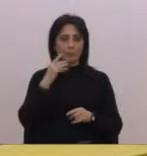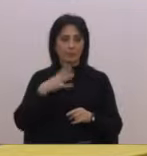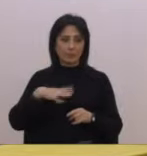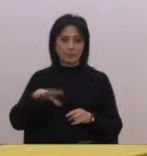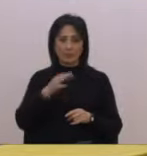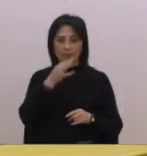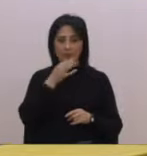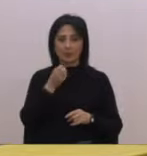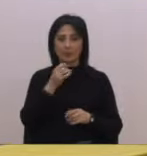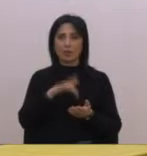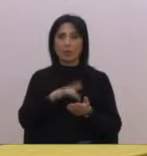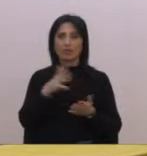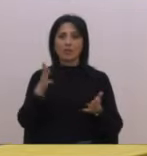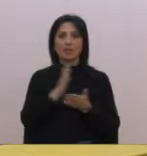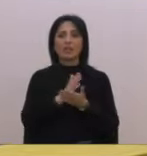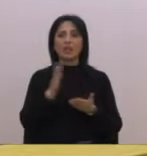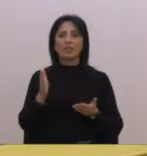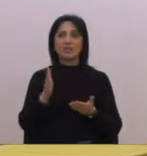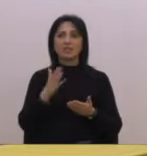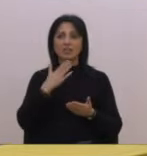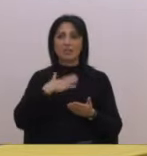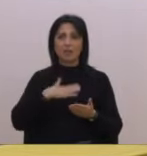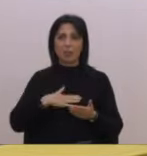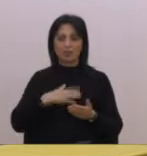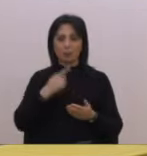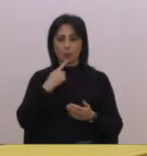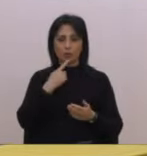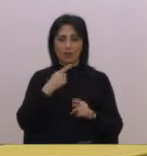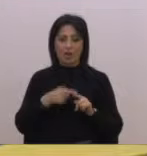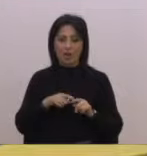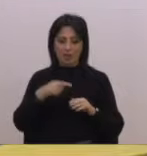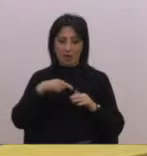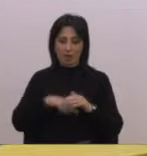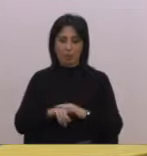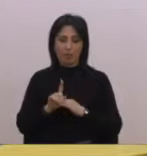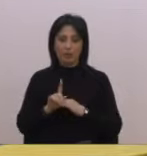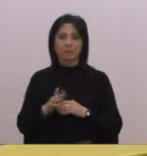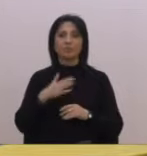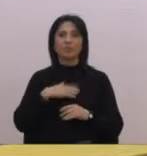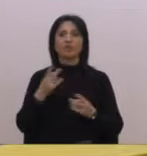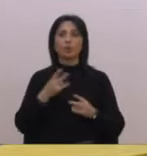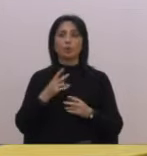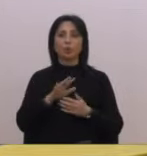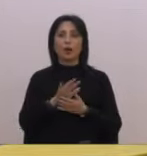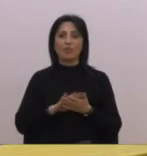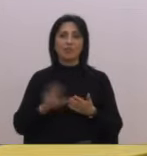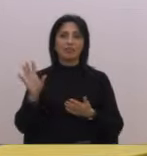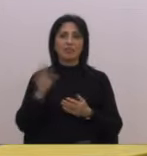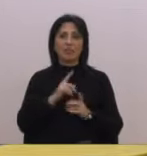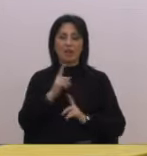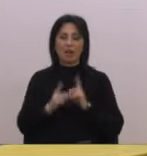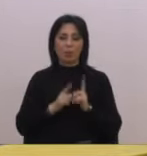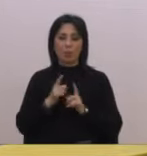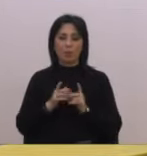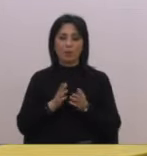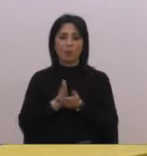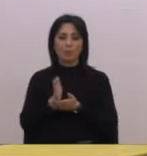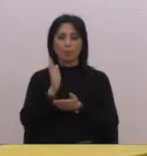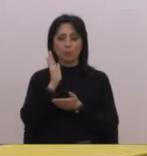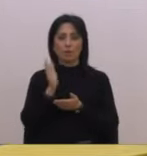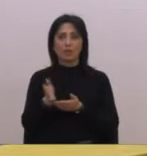ქვეყანაში ჯერ კიდევ მოსახლეობის დიდ ნაწილს საკმაოდ უჭირს. აქედან გამომდინარე, ჩვენ უნდა გავაგრძელოთ ყველა ის რეფორმა, რომელიც მიმართული